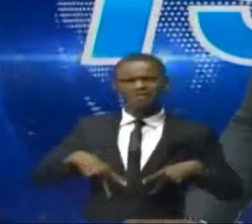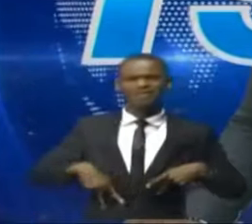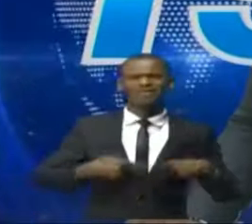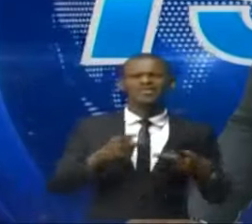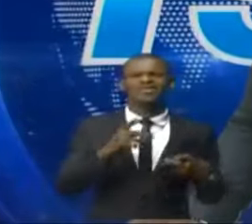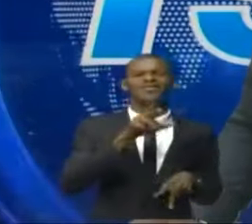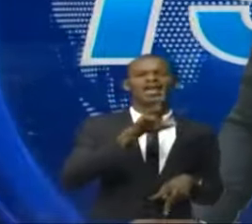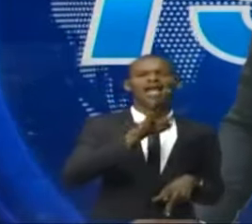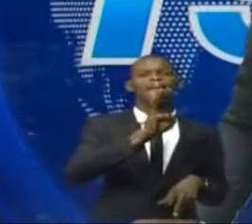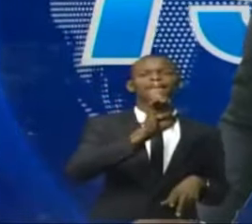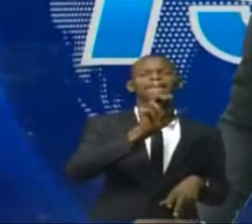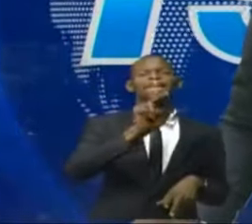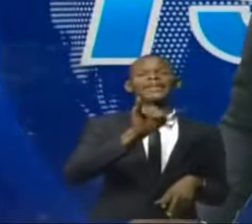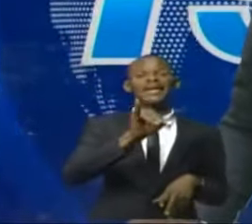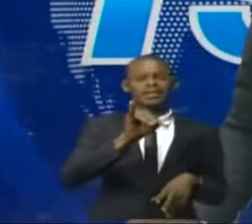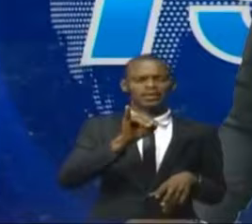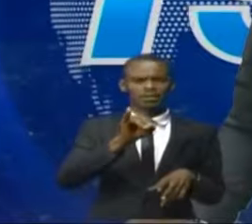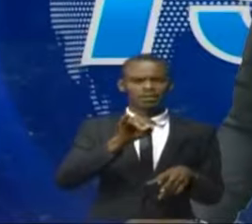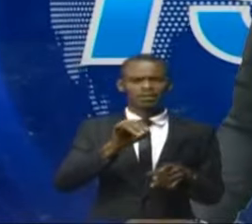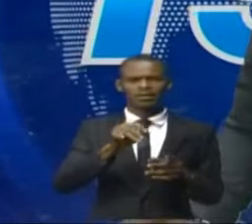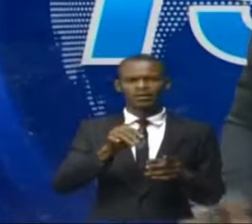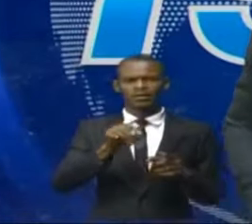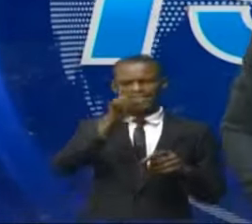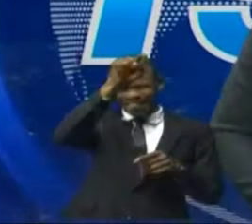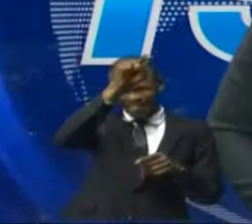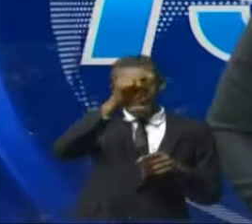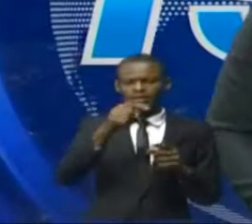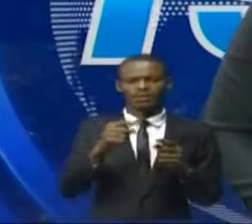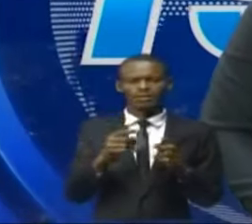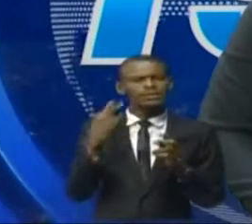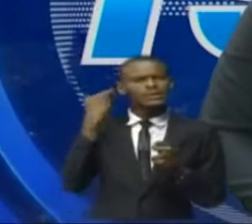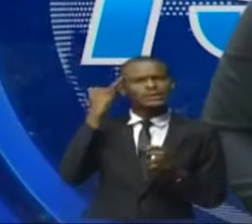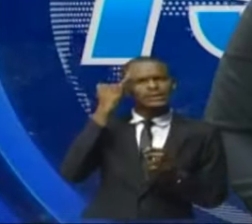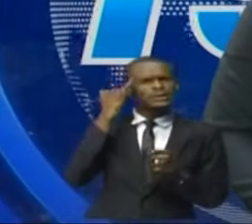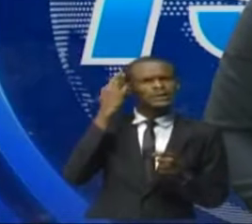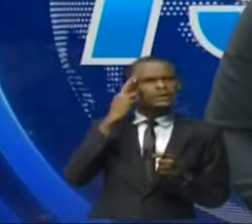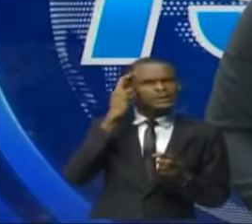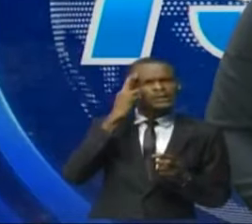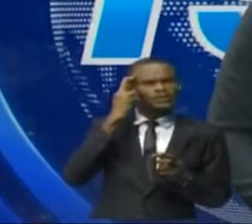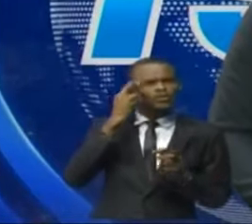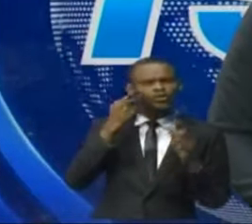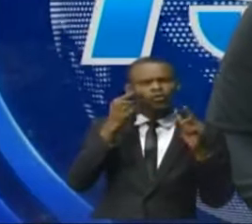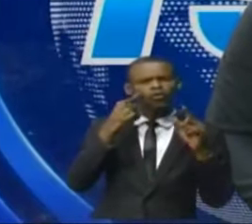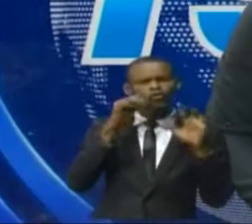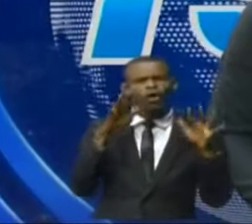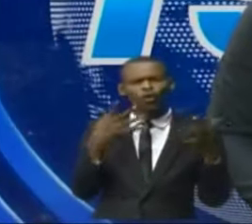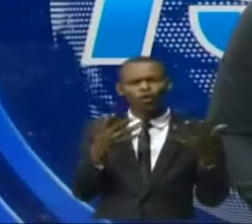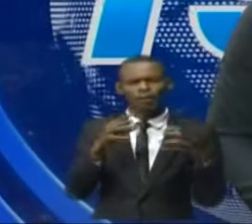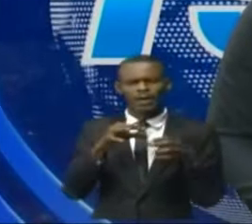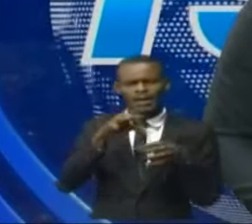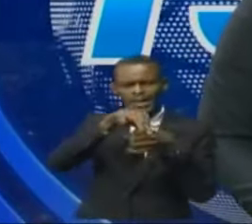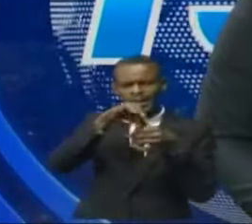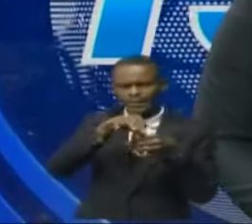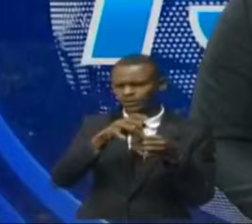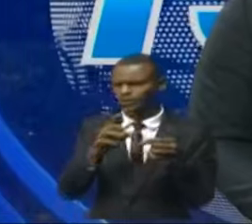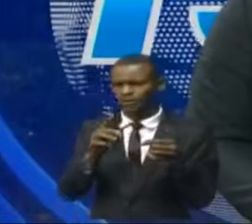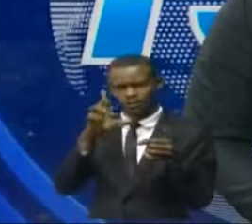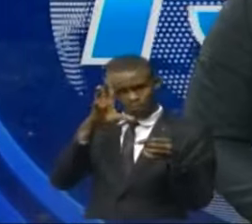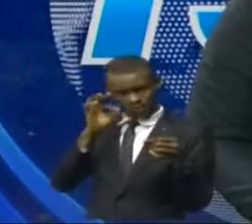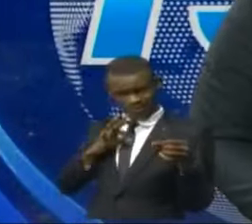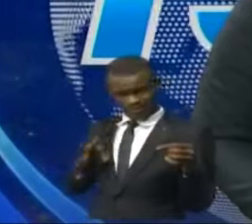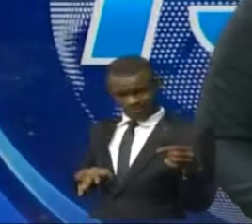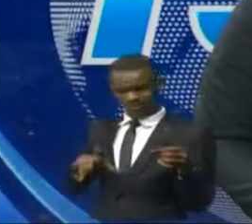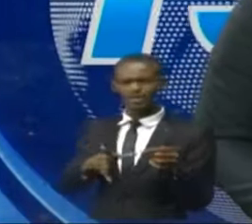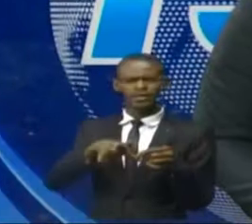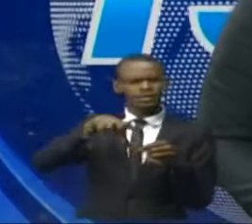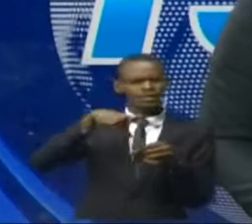au cœur de l'Afrique. La dite communauté peaufine déjà de stratégie pour la réélection du garant de la nation à la présidentielle de